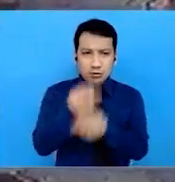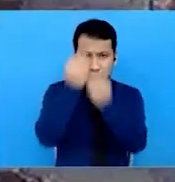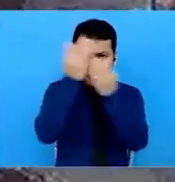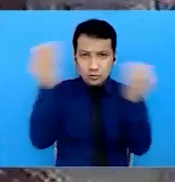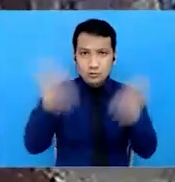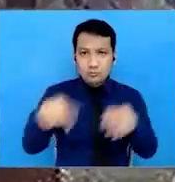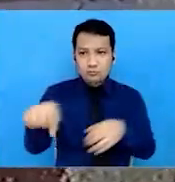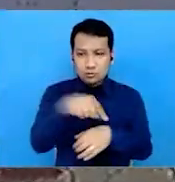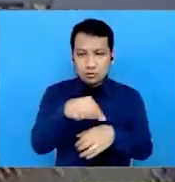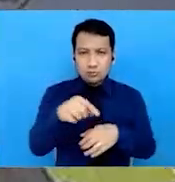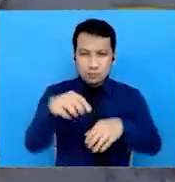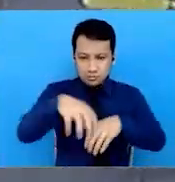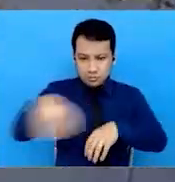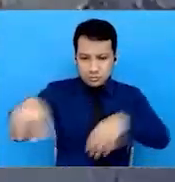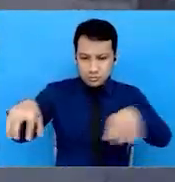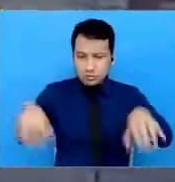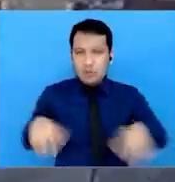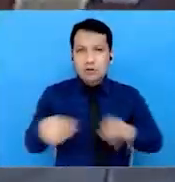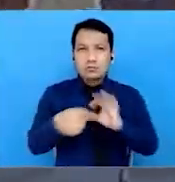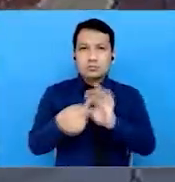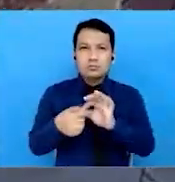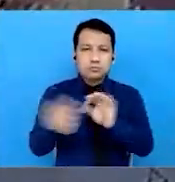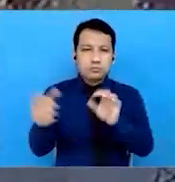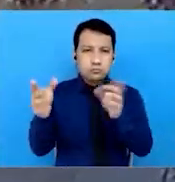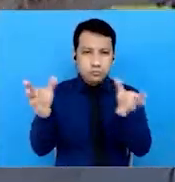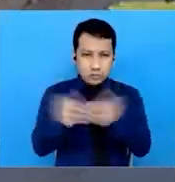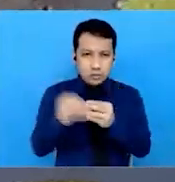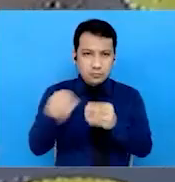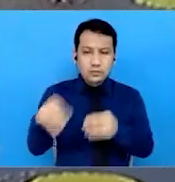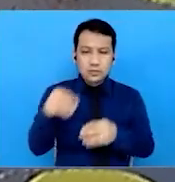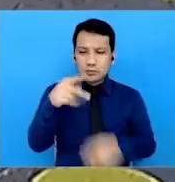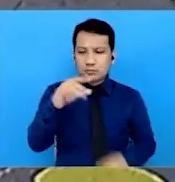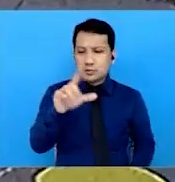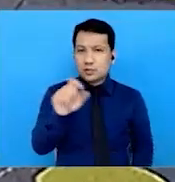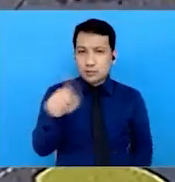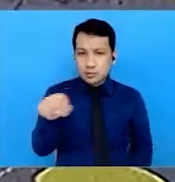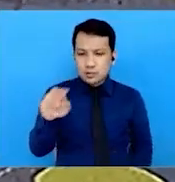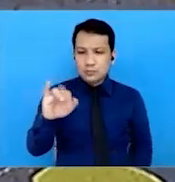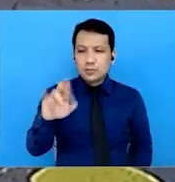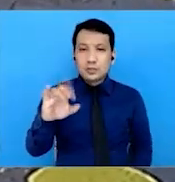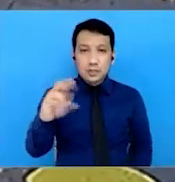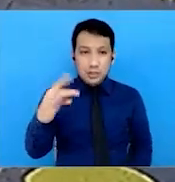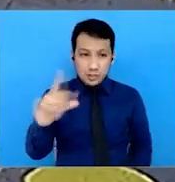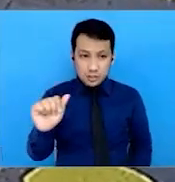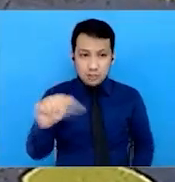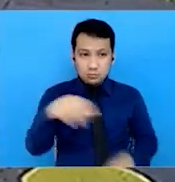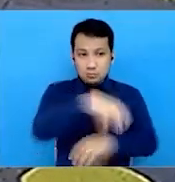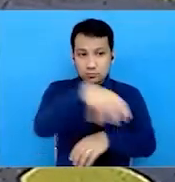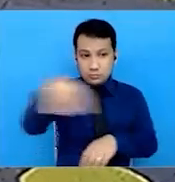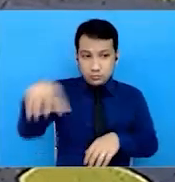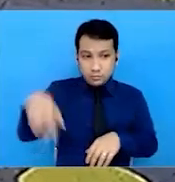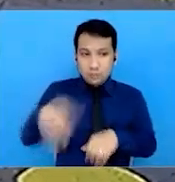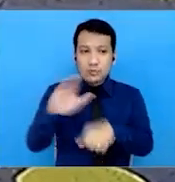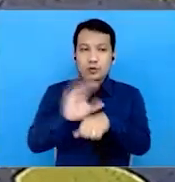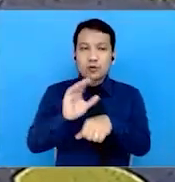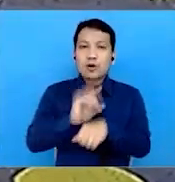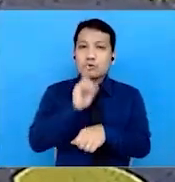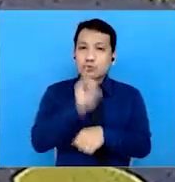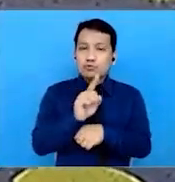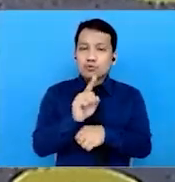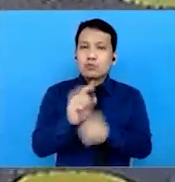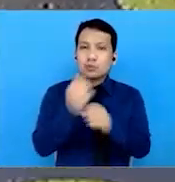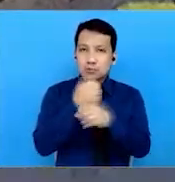mga markers pa na nilagay dito sa Plaza Miranda at sa paligid dito nga Quiapo Church para nga ma-ensure na